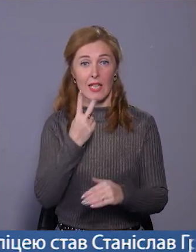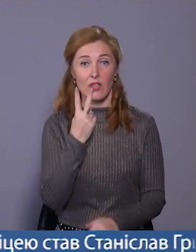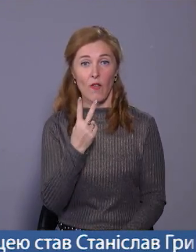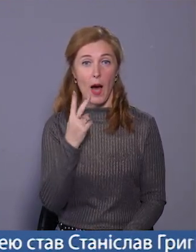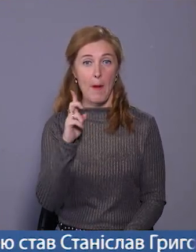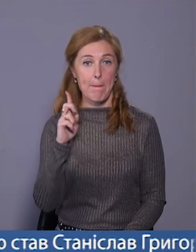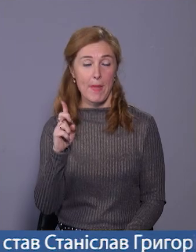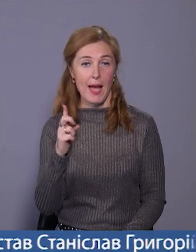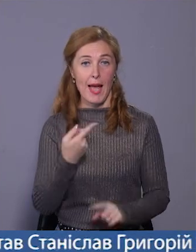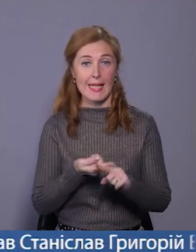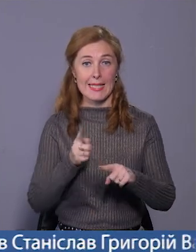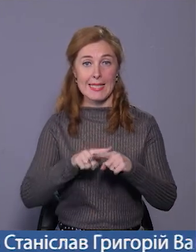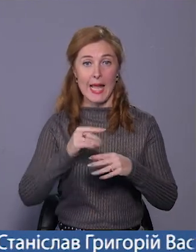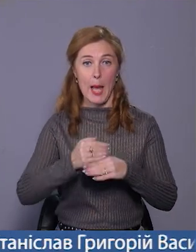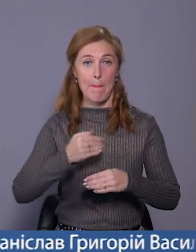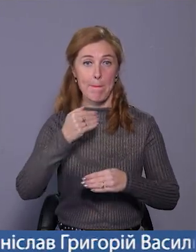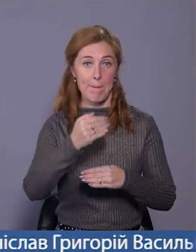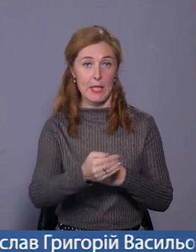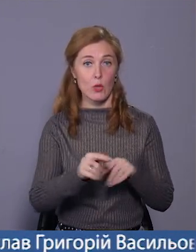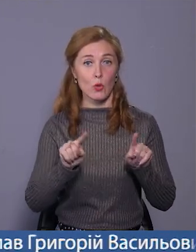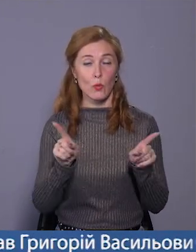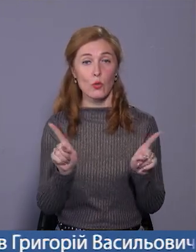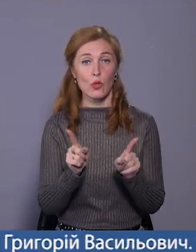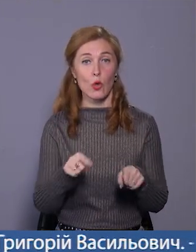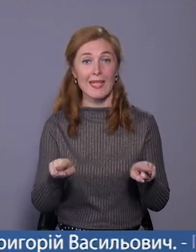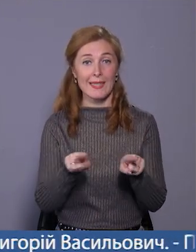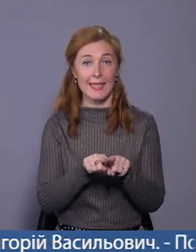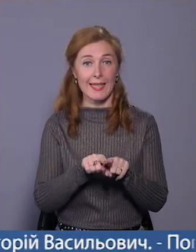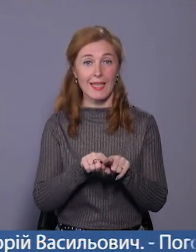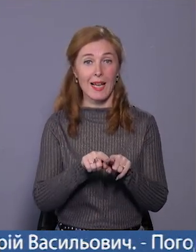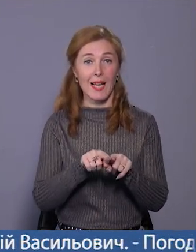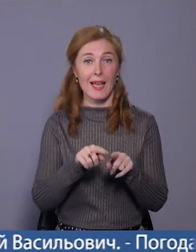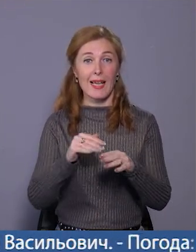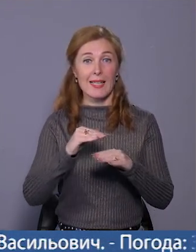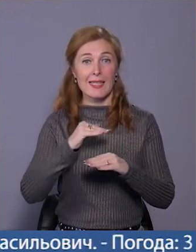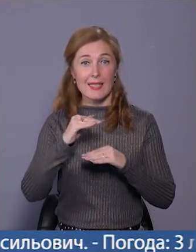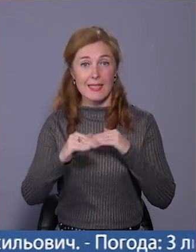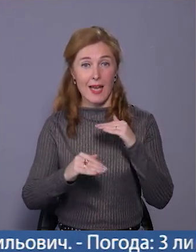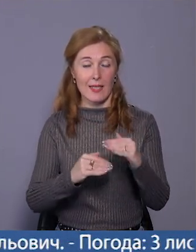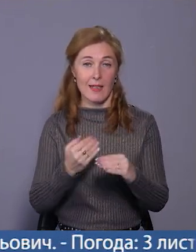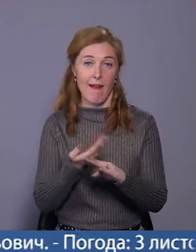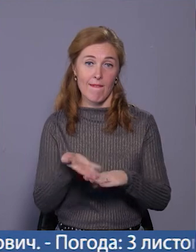що на таких стадіях лікування достатньо важке.